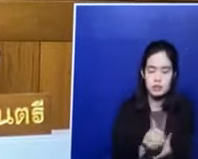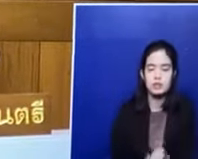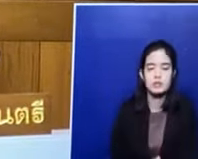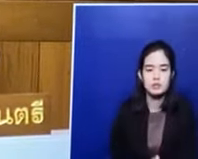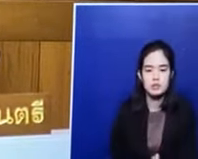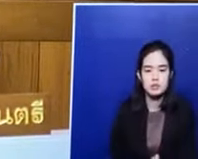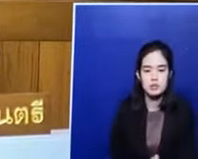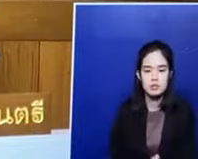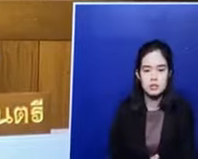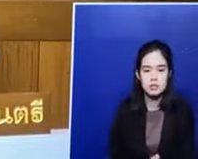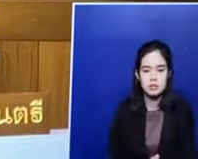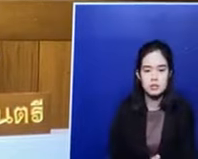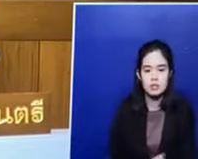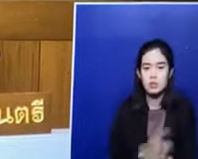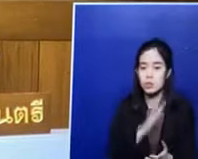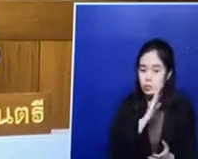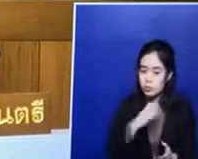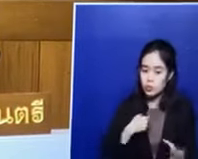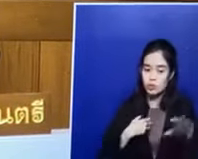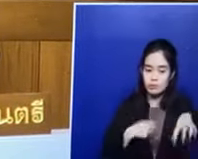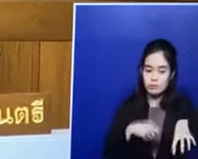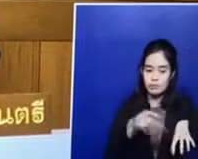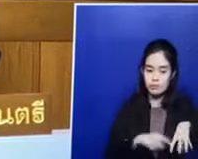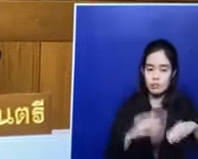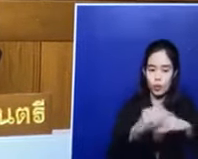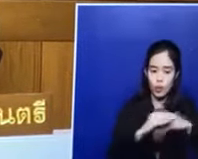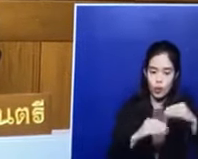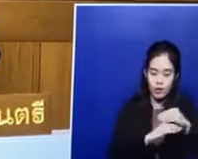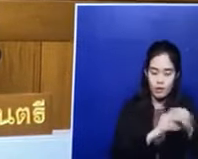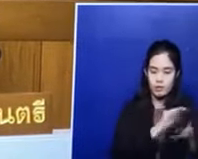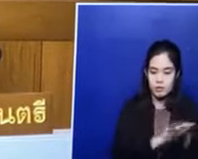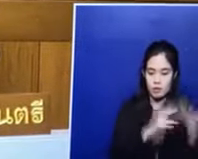จึงดำเนินการโครงการในส่วนของจังหวัดและกลุ่มจังหวัดในลำดับถัดไป